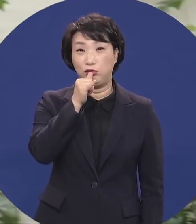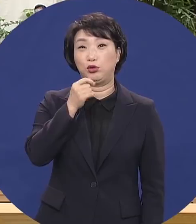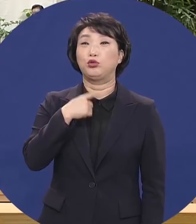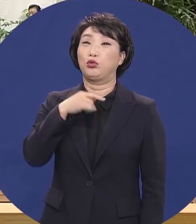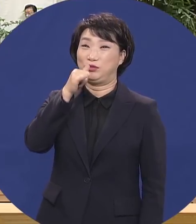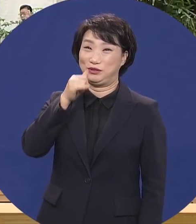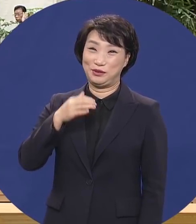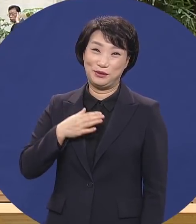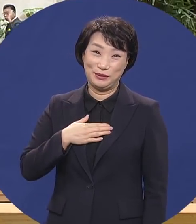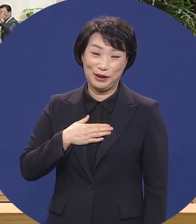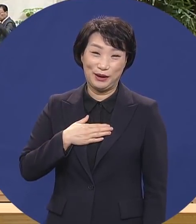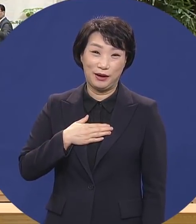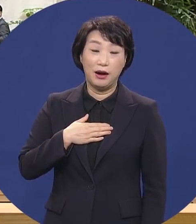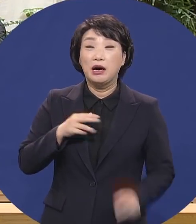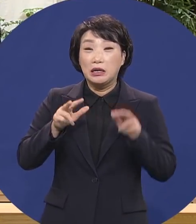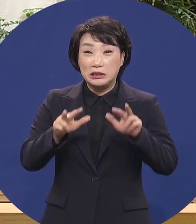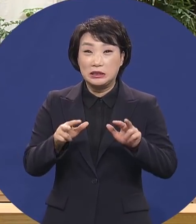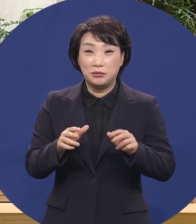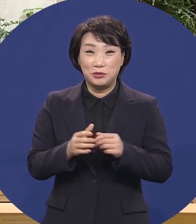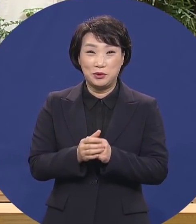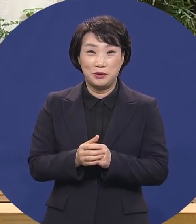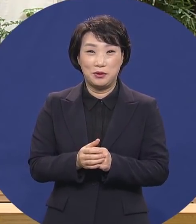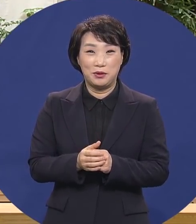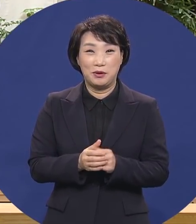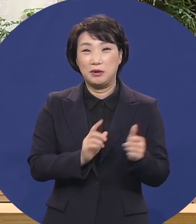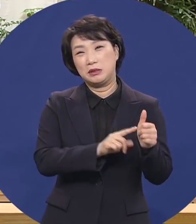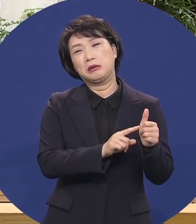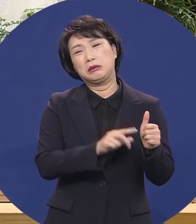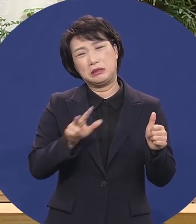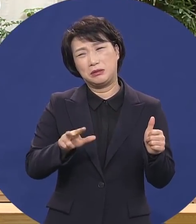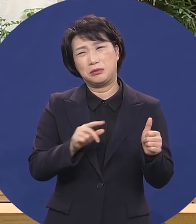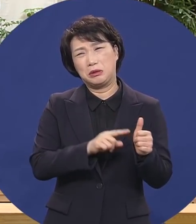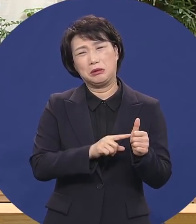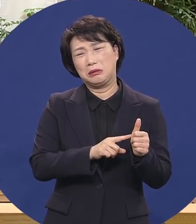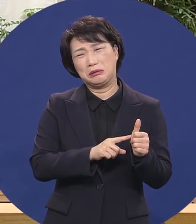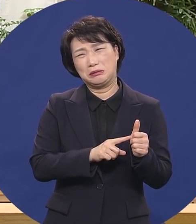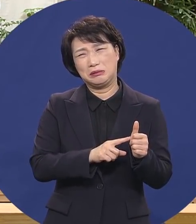네. 지금도 말만 할 거예요 아마. 예.